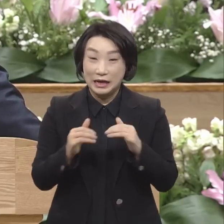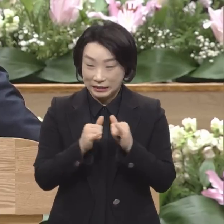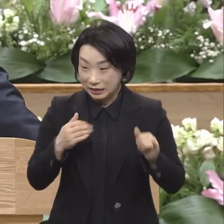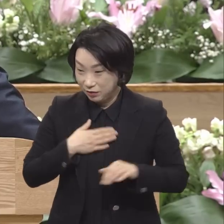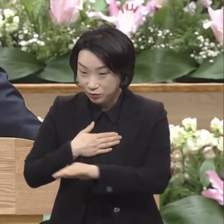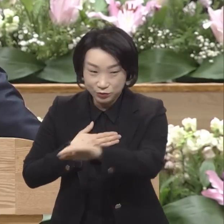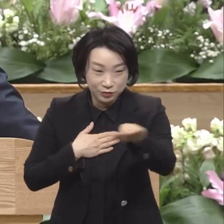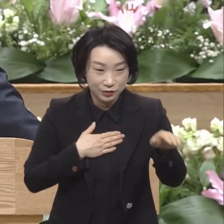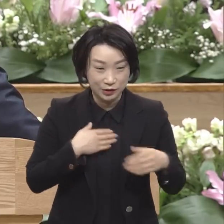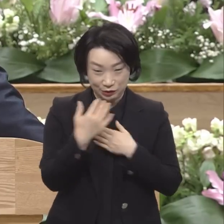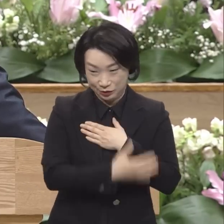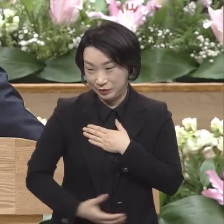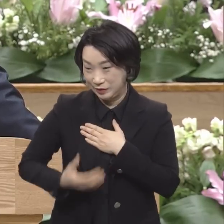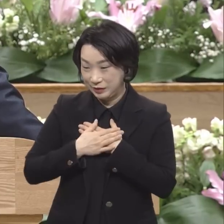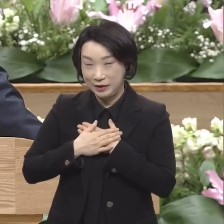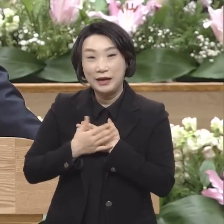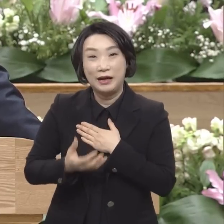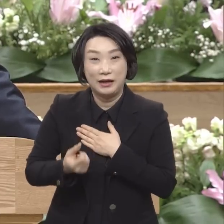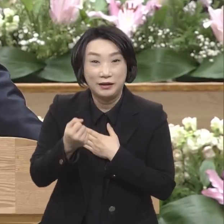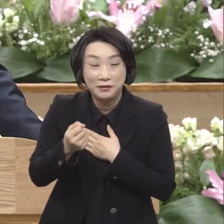육체를 입었기에